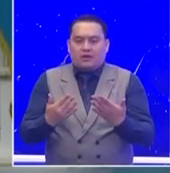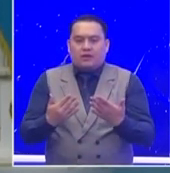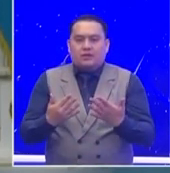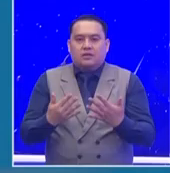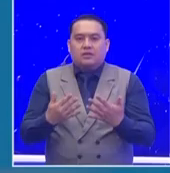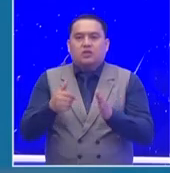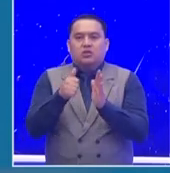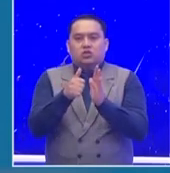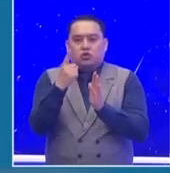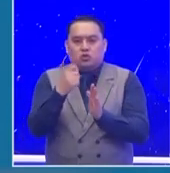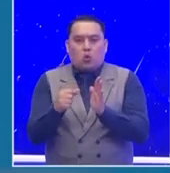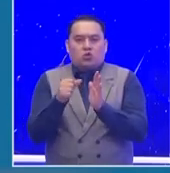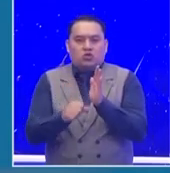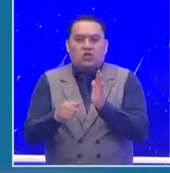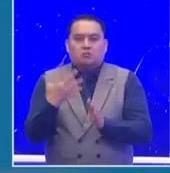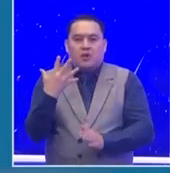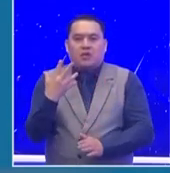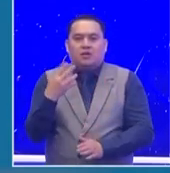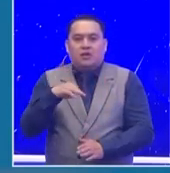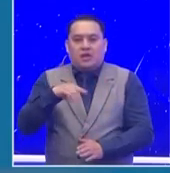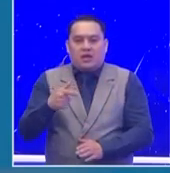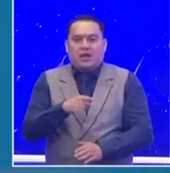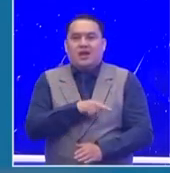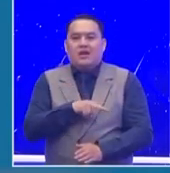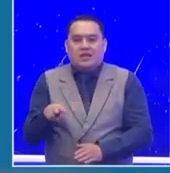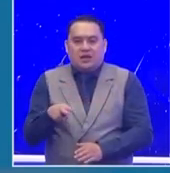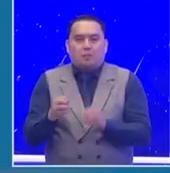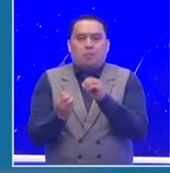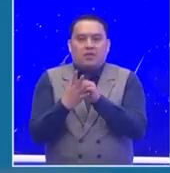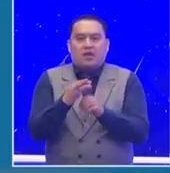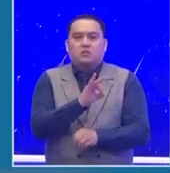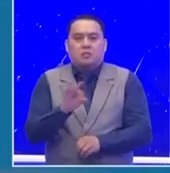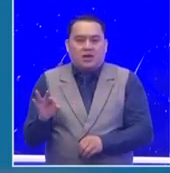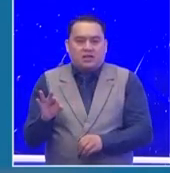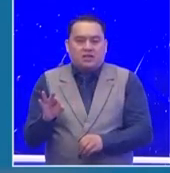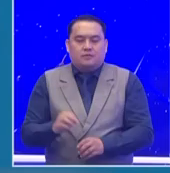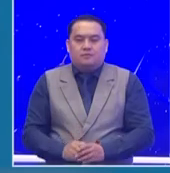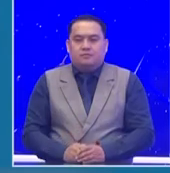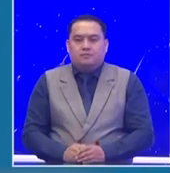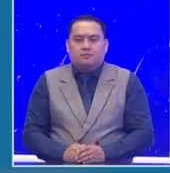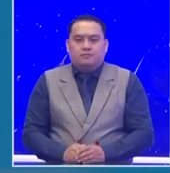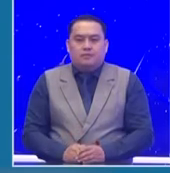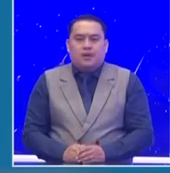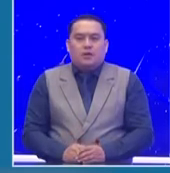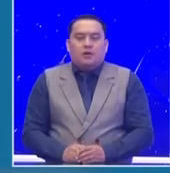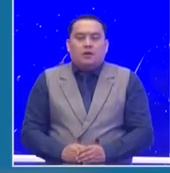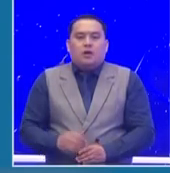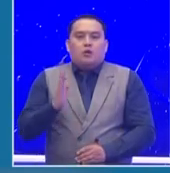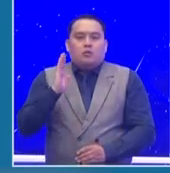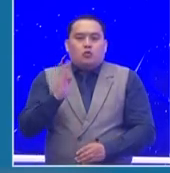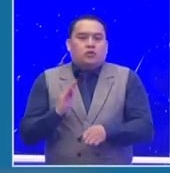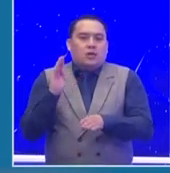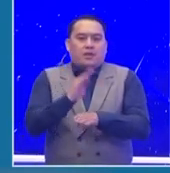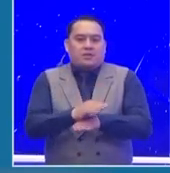до 165 тенге за литр или на 15% от рыночной цены. Для этого будет